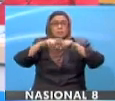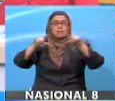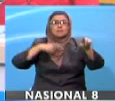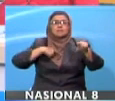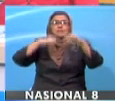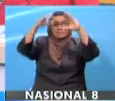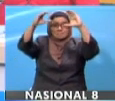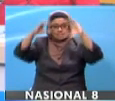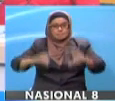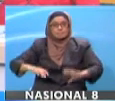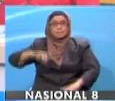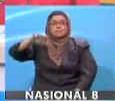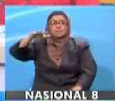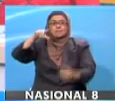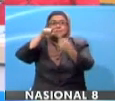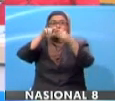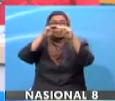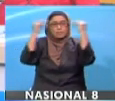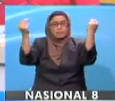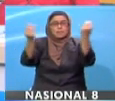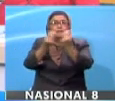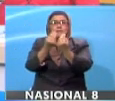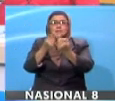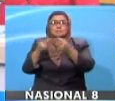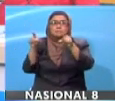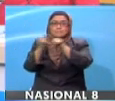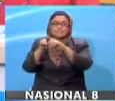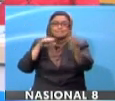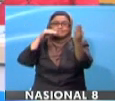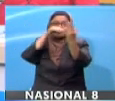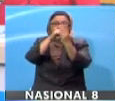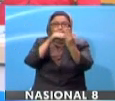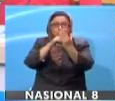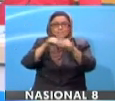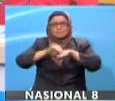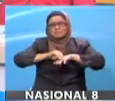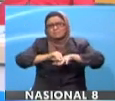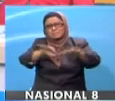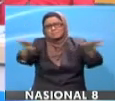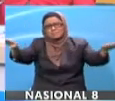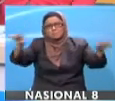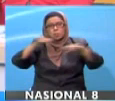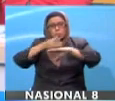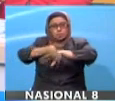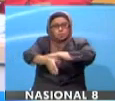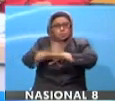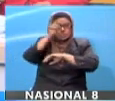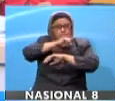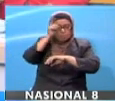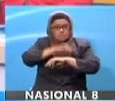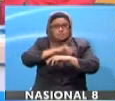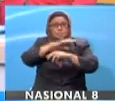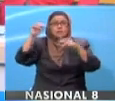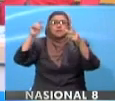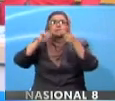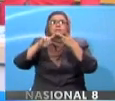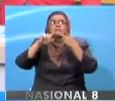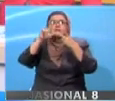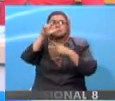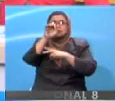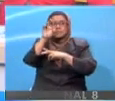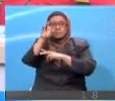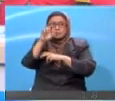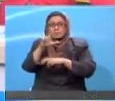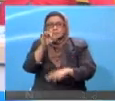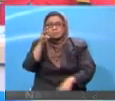kesederhanaan kepada masyarakat. Sekaligus mengekang penyebaran fahaman ekstremisme dan liberalisme di negara ini. Tambah Datuk Seri